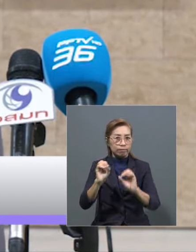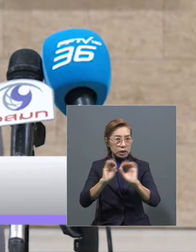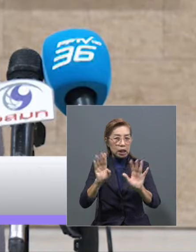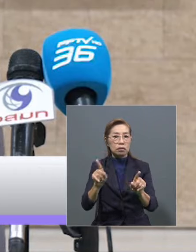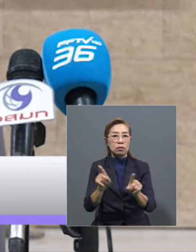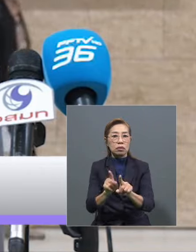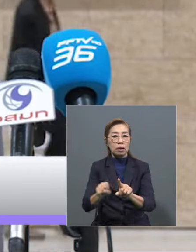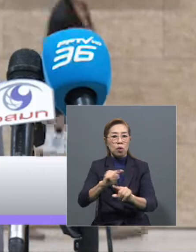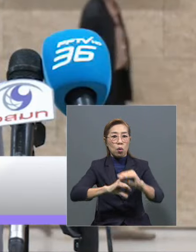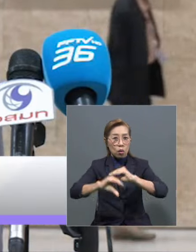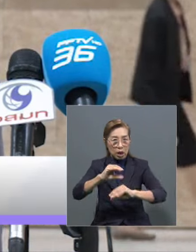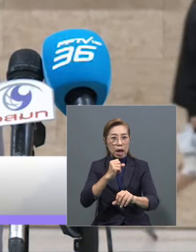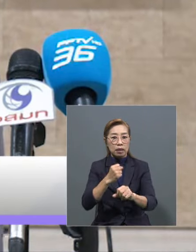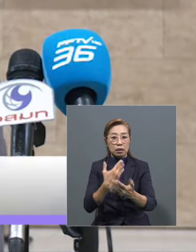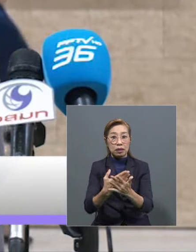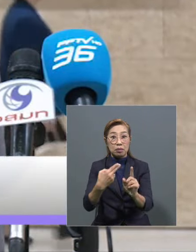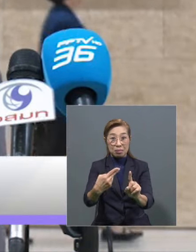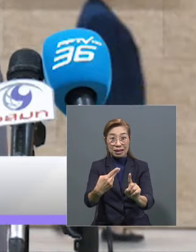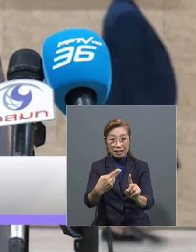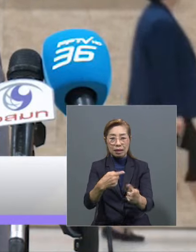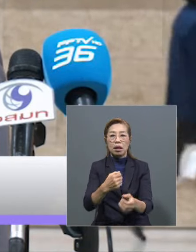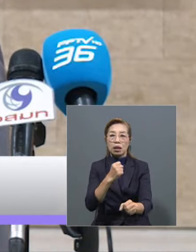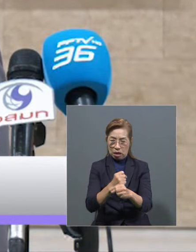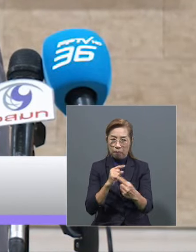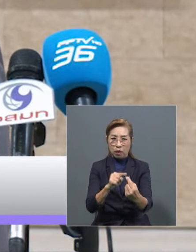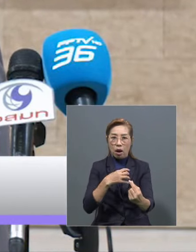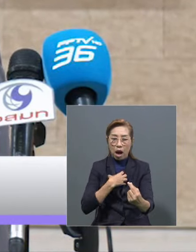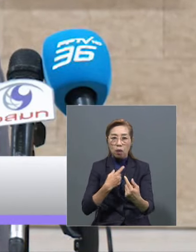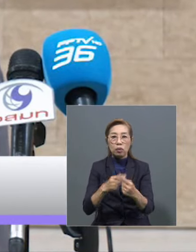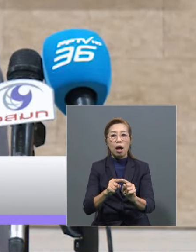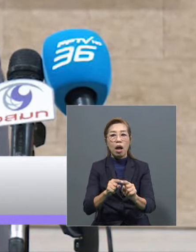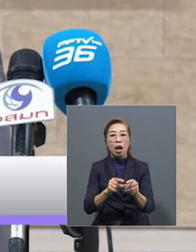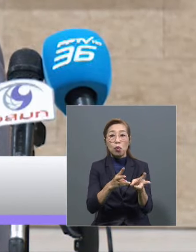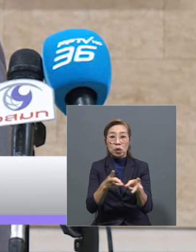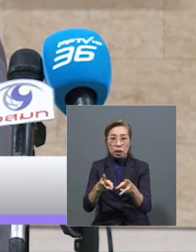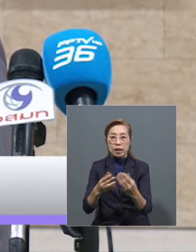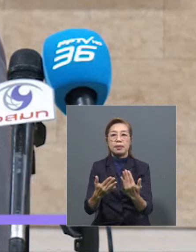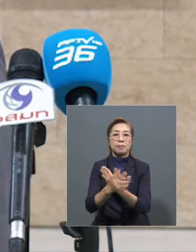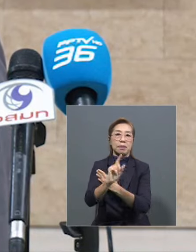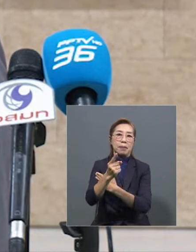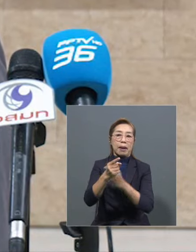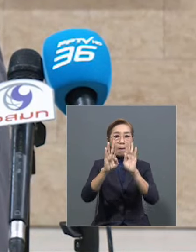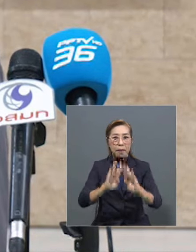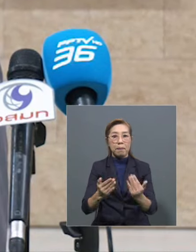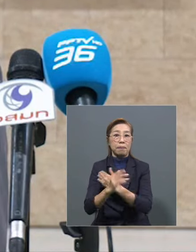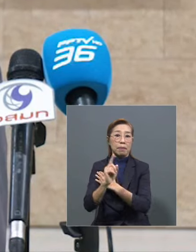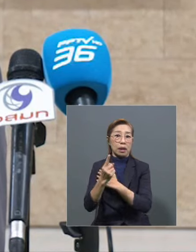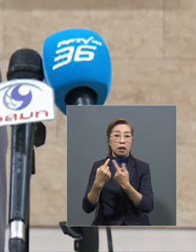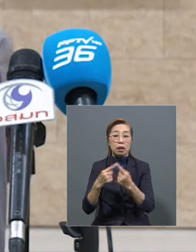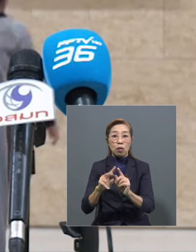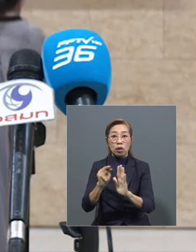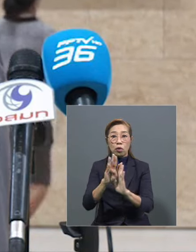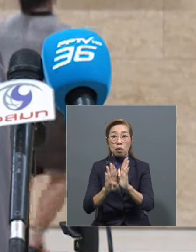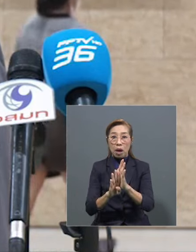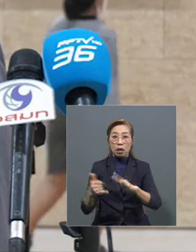การที่จะเดินหน้าโครงการดิจิทัลวอลเล็ตนะครับแต่แน่นอนว่ารูปแบบอาจจะมีการปรับเปลี่ยนนะครับแต่ตราบใดที่ยังไม่มีการแถลงนโยบ